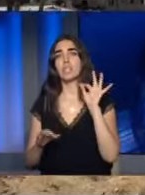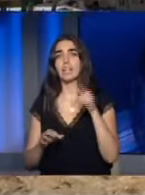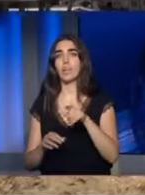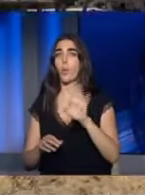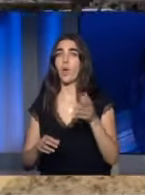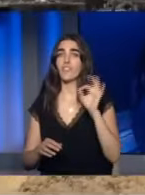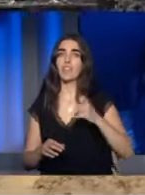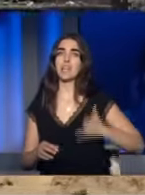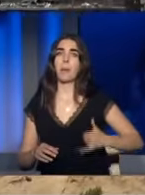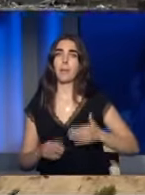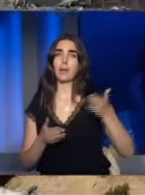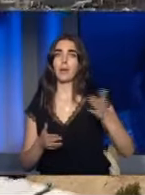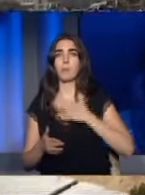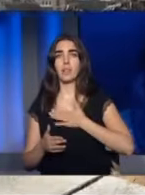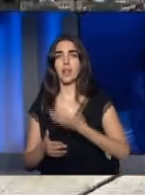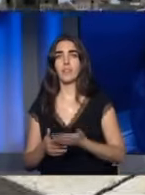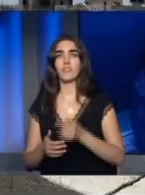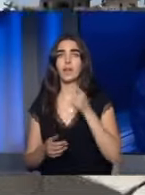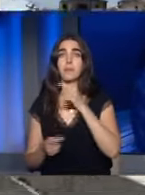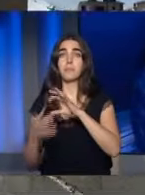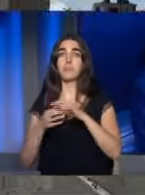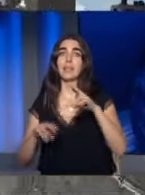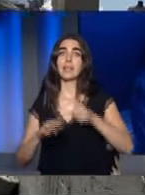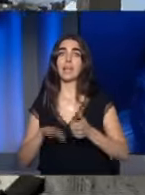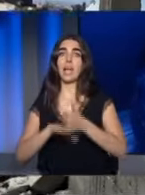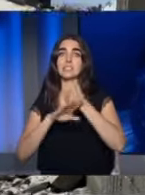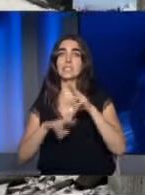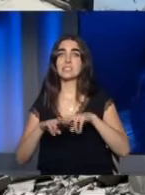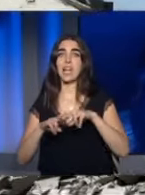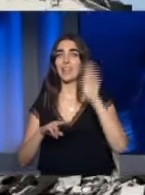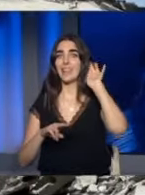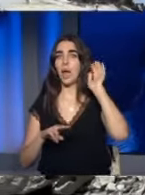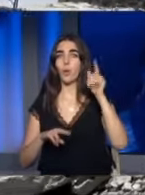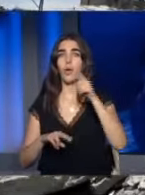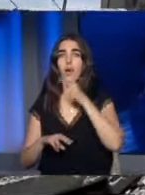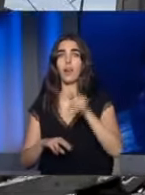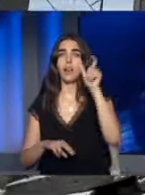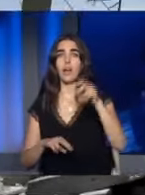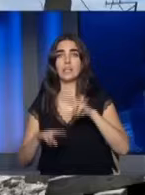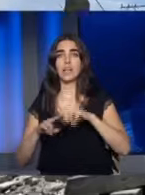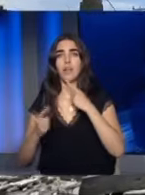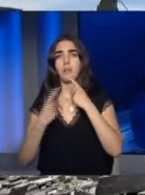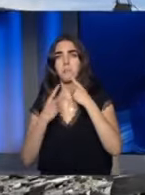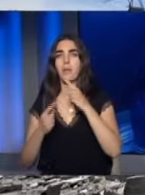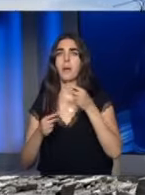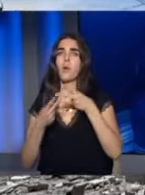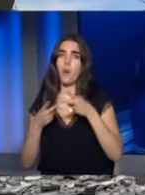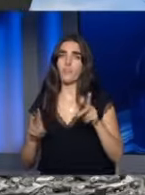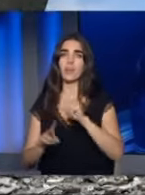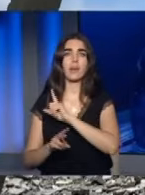جديده خاليه من اليمين المتطرف ثم يمتلك نتنياهو حجه مقنعه للاسرائيليين